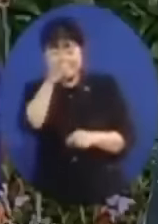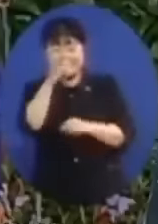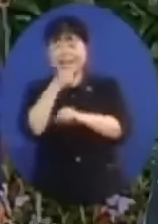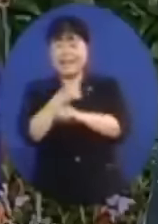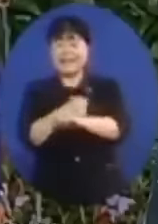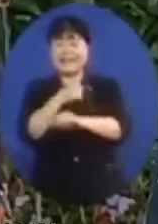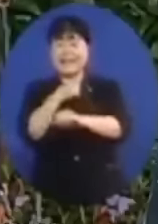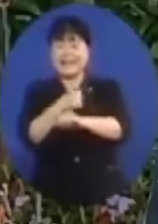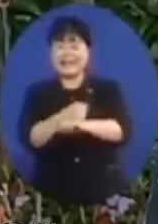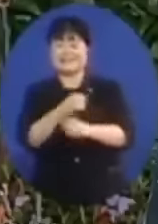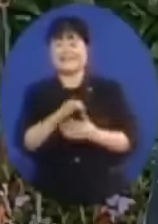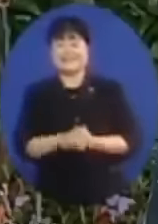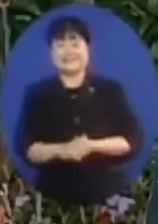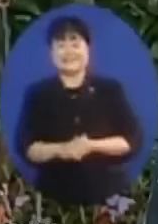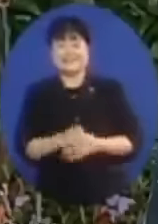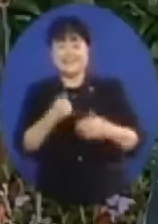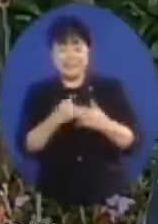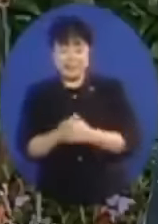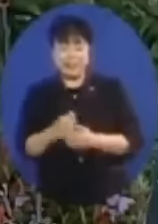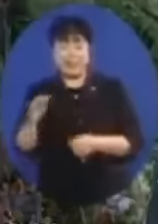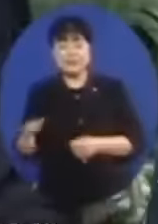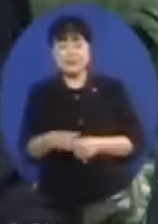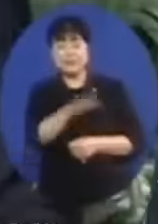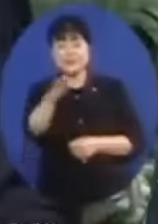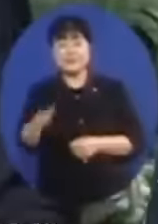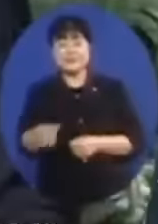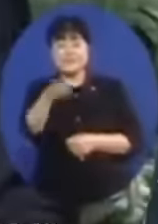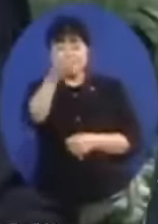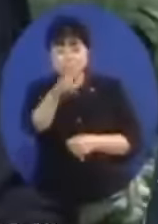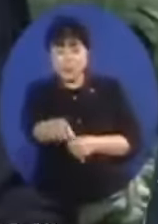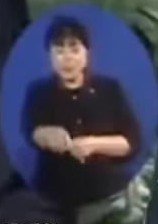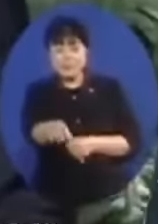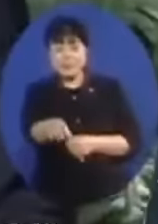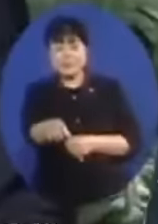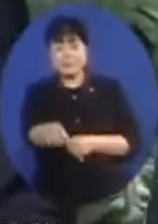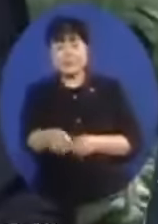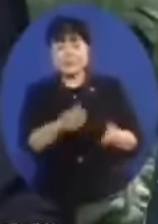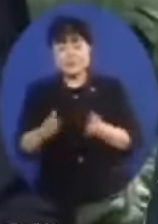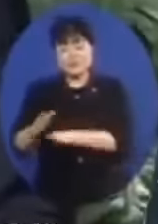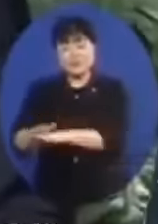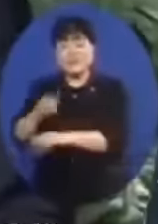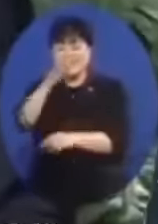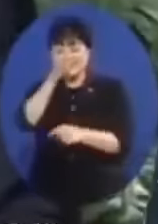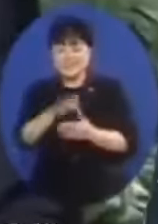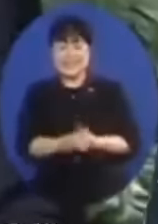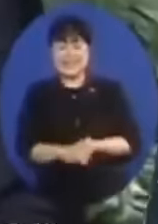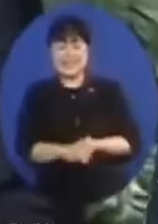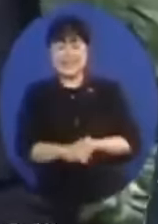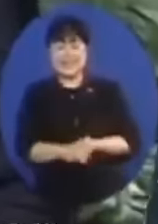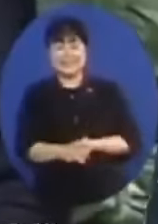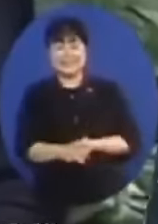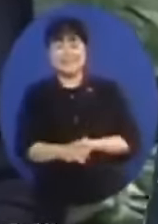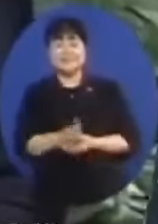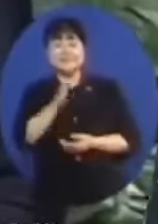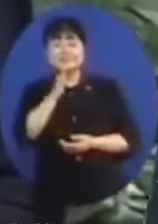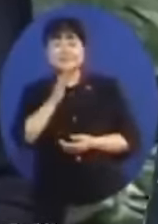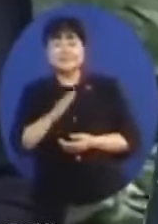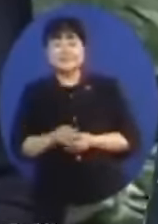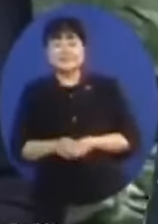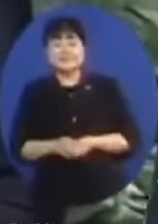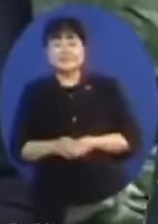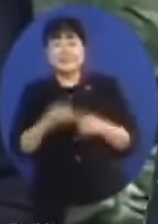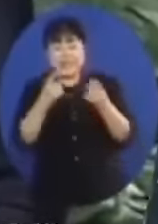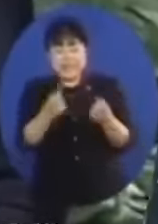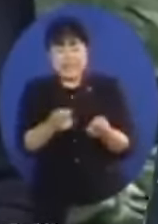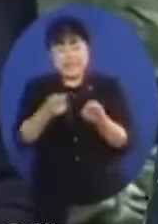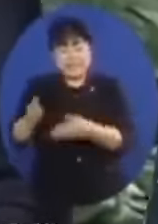하리라. 그러므로 우리의 거처는 마련되어 있습니다. 우리가 이 땅에 행인과 낙원에와